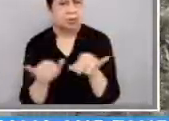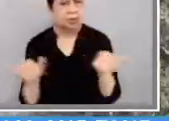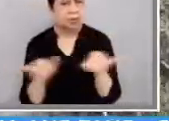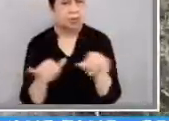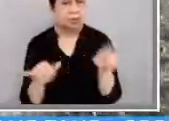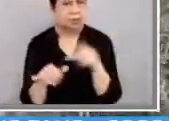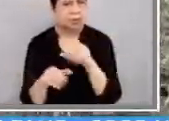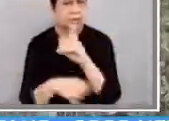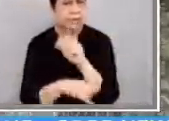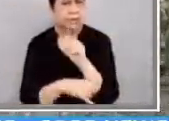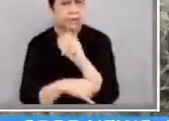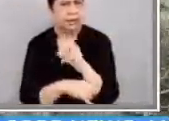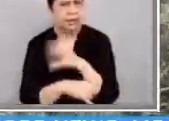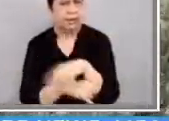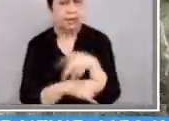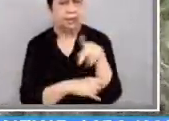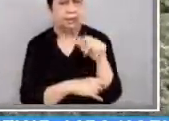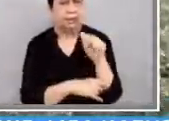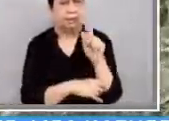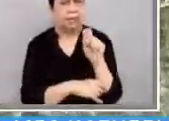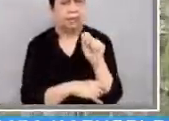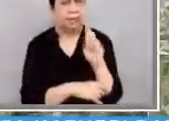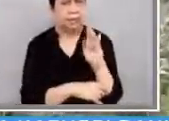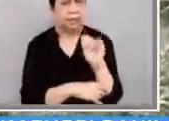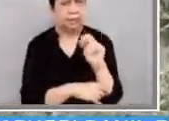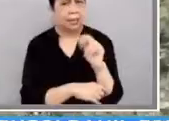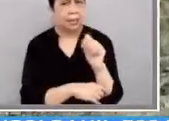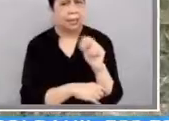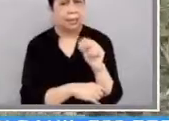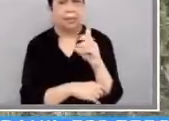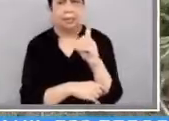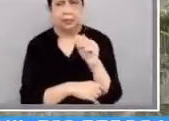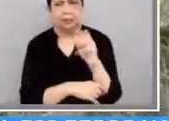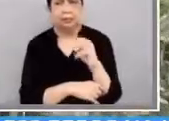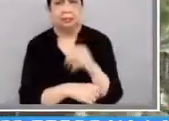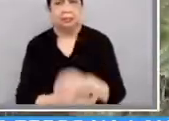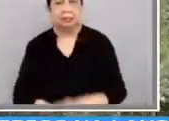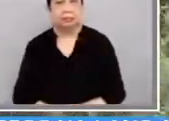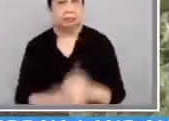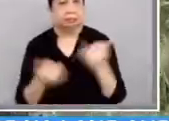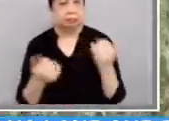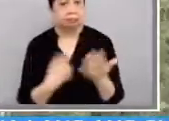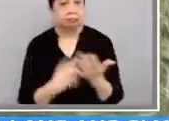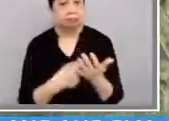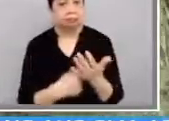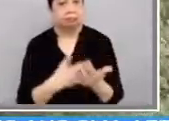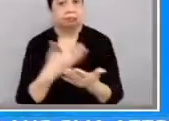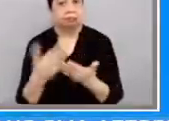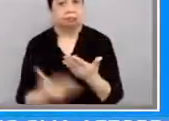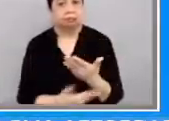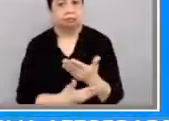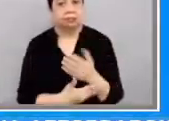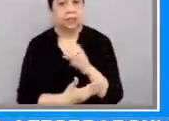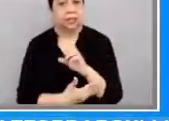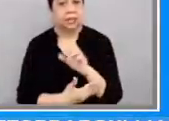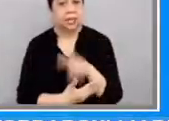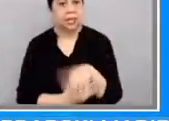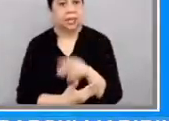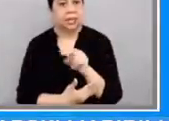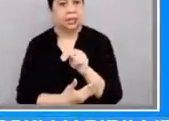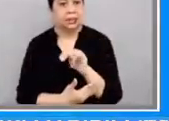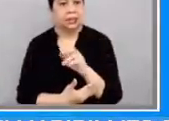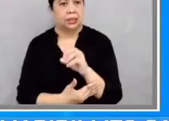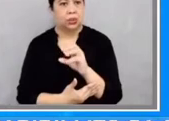saka Pangkabangan. Malaking impact po sa ating food security. Ngayon po, pag-usapan naman natin yung El Nino. Meron ho bang